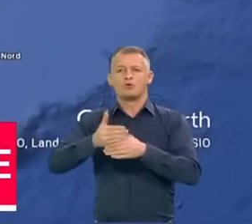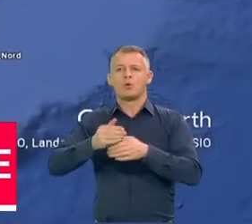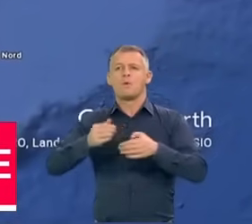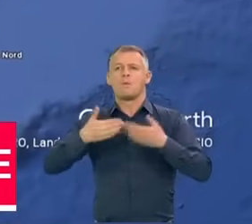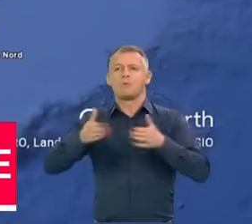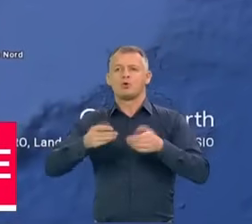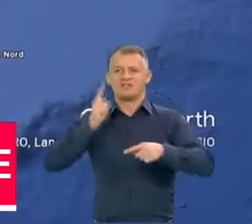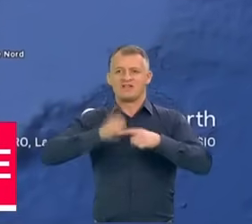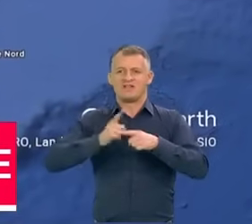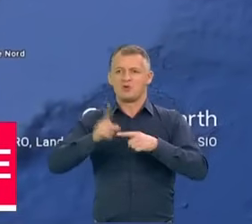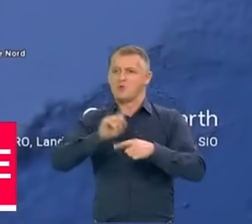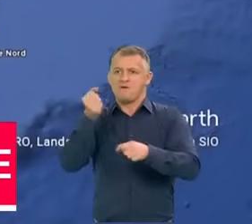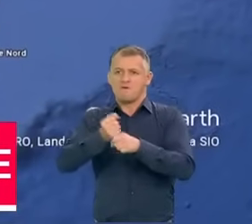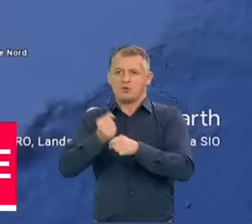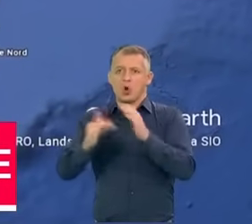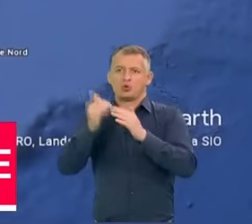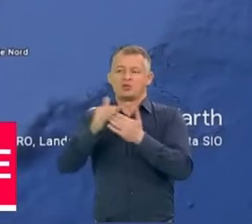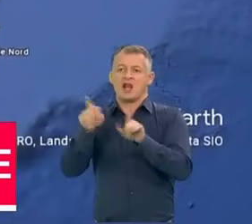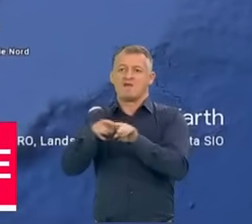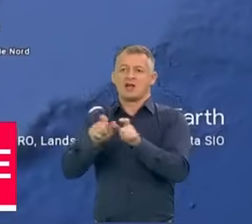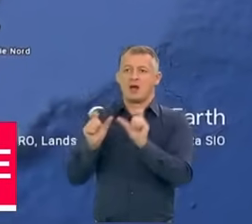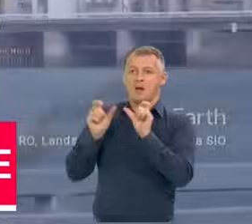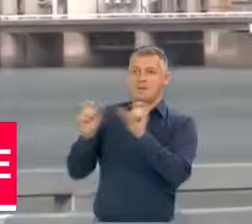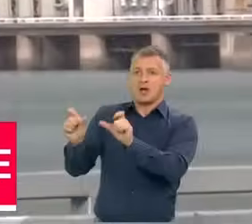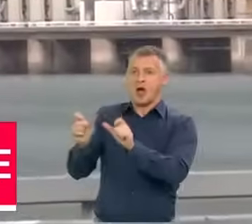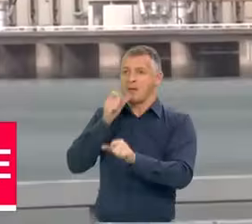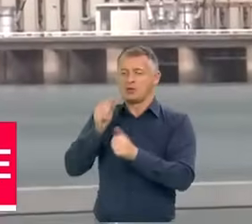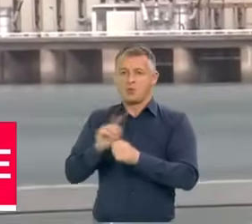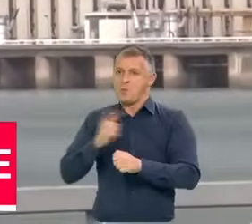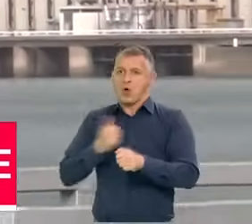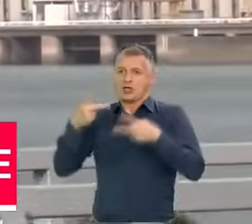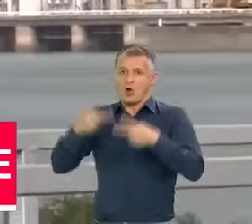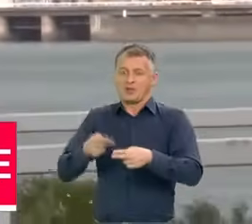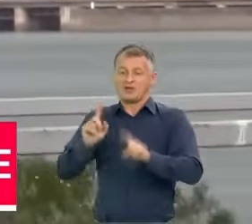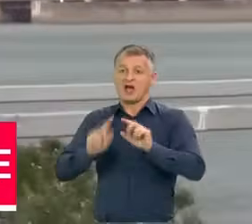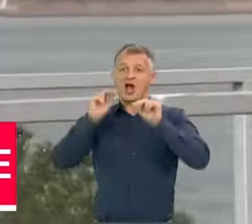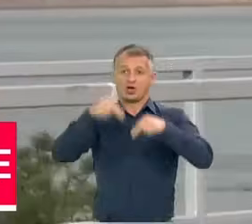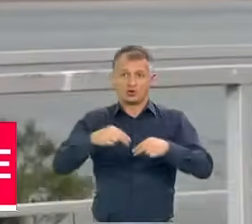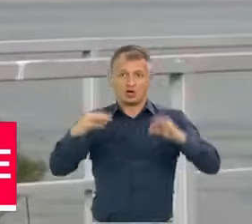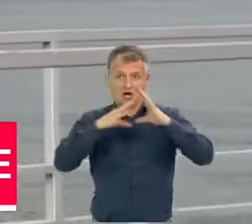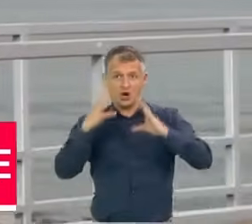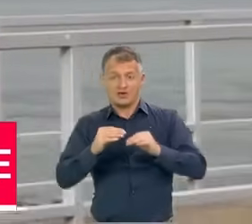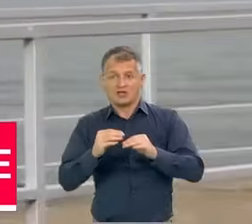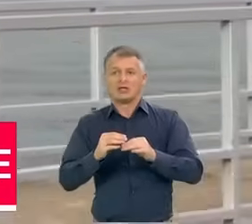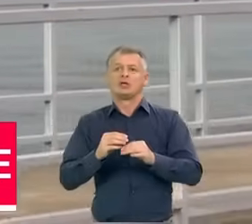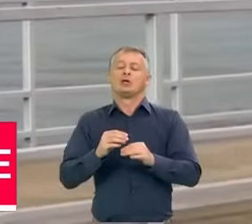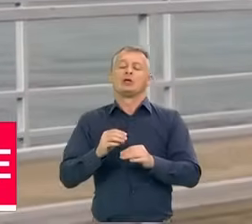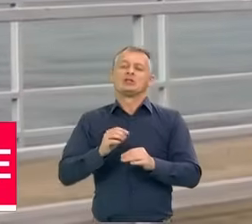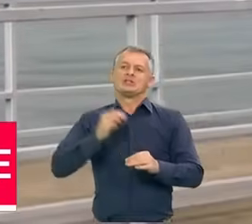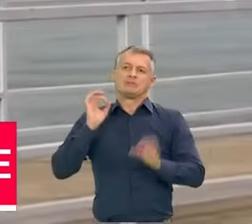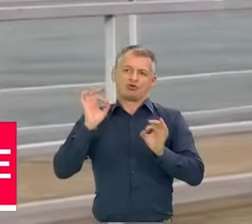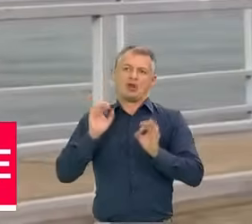conceput ca unul de atenuare a viiturii așa că nu poate opri apele care vor ajunge la noi în țară decât în situații